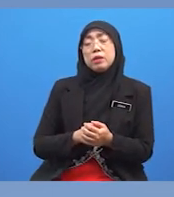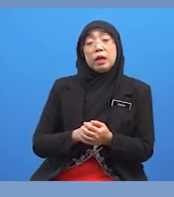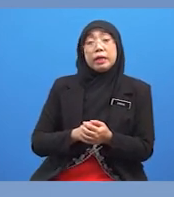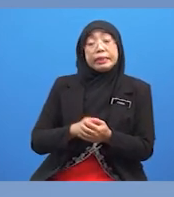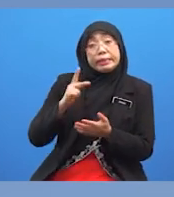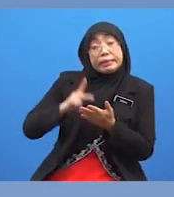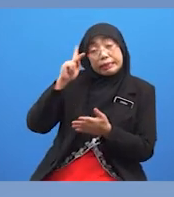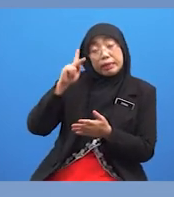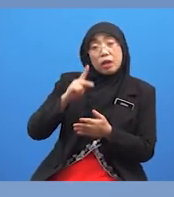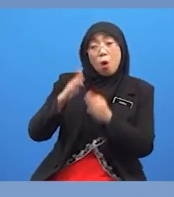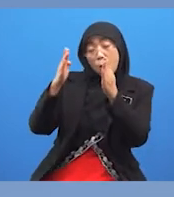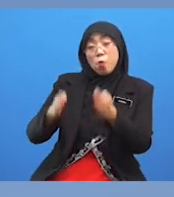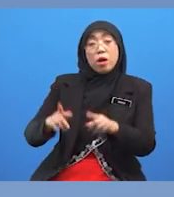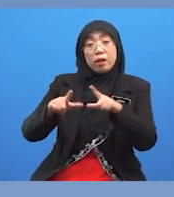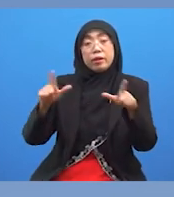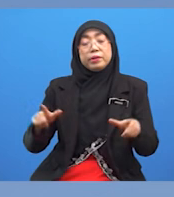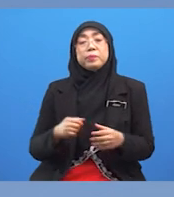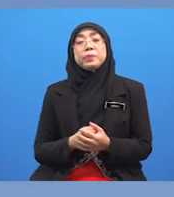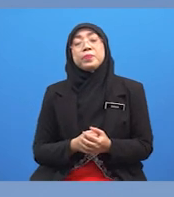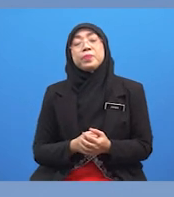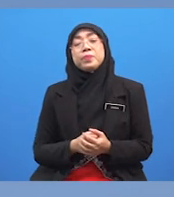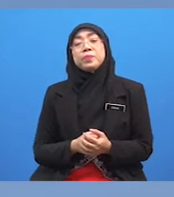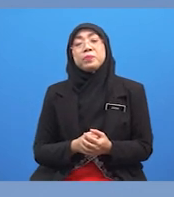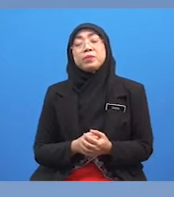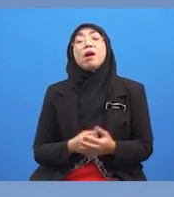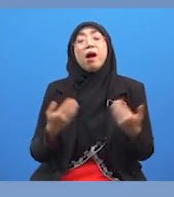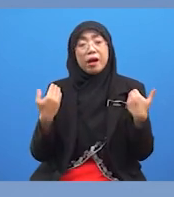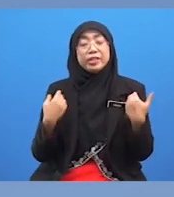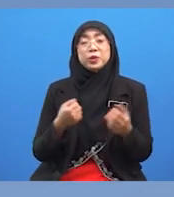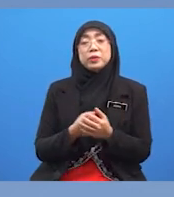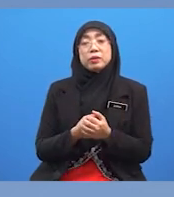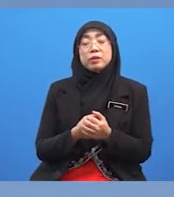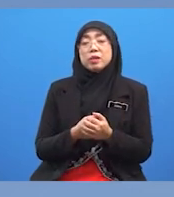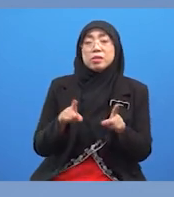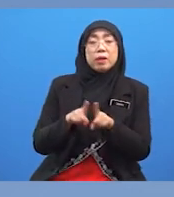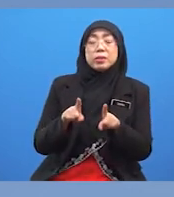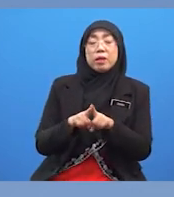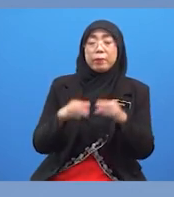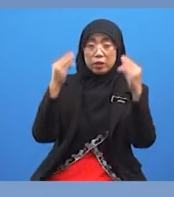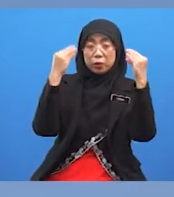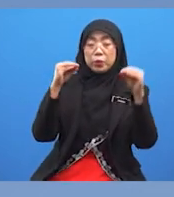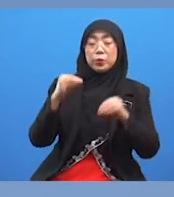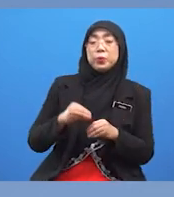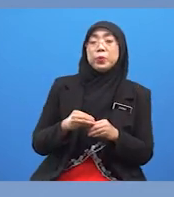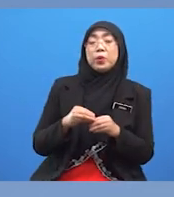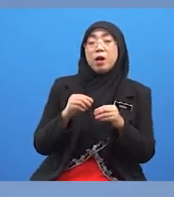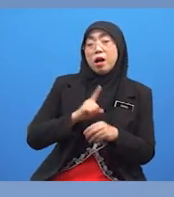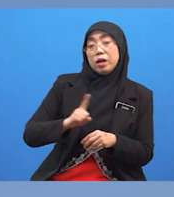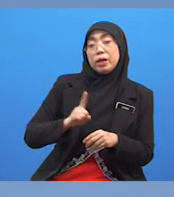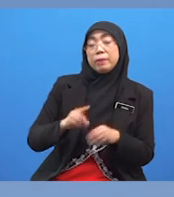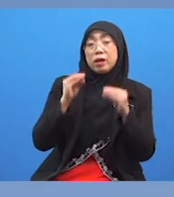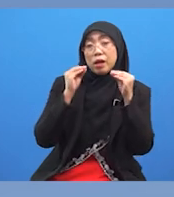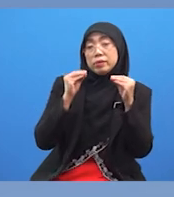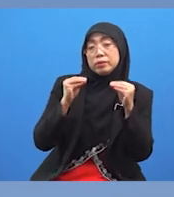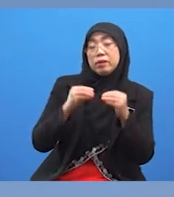Watak Imam Sa'ad dan Pak Salim berguru dengan Tok Guru Haji Ismail. Kini Imam Sa'ad menjadi imam dan